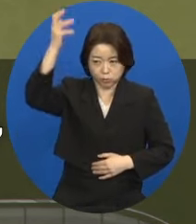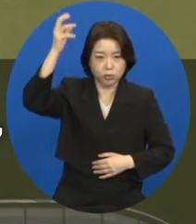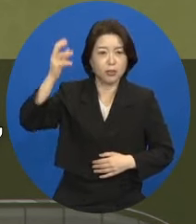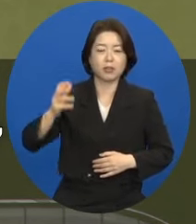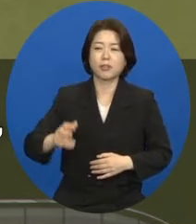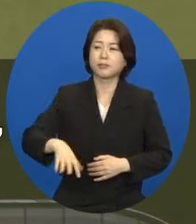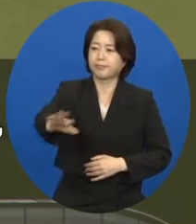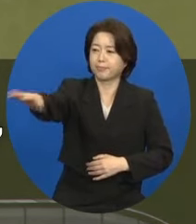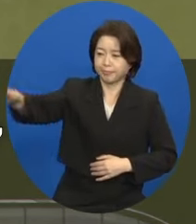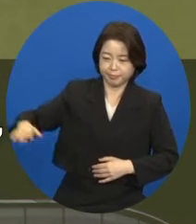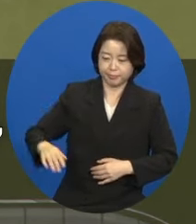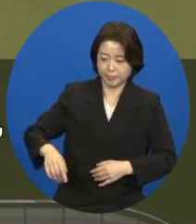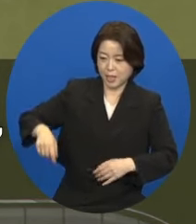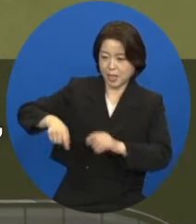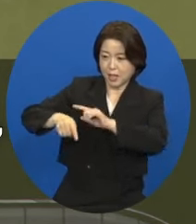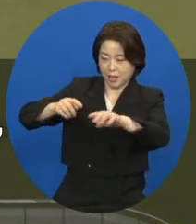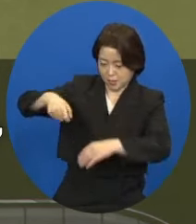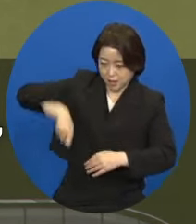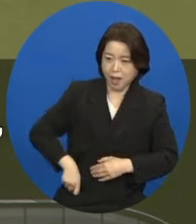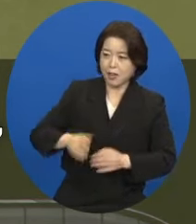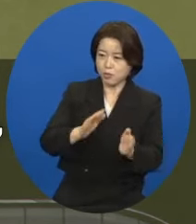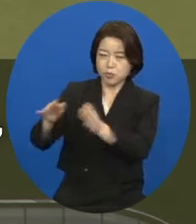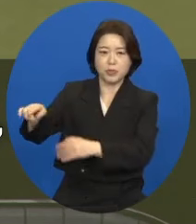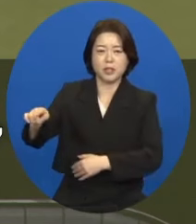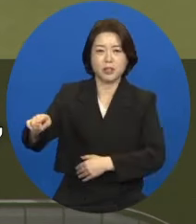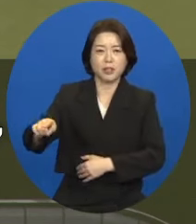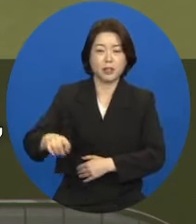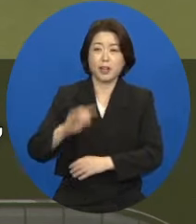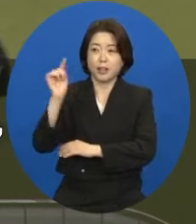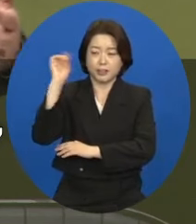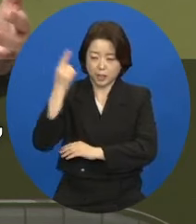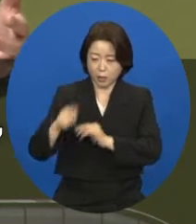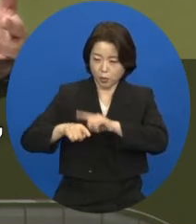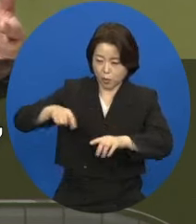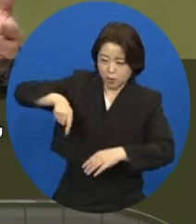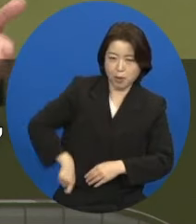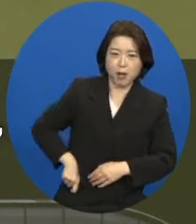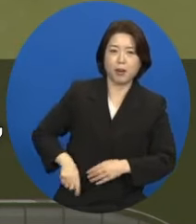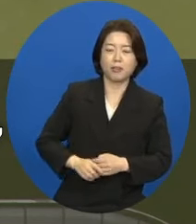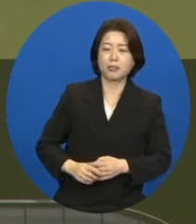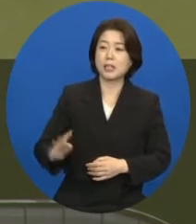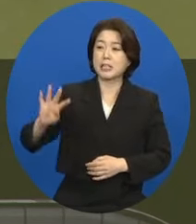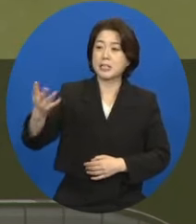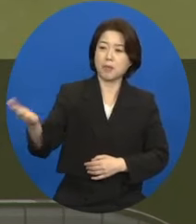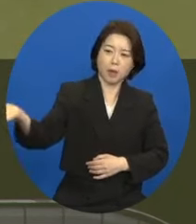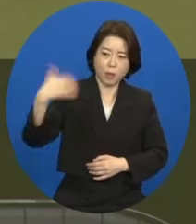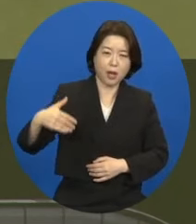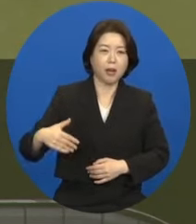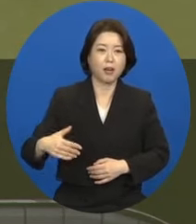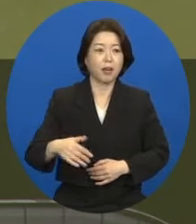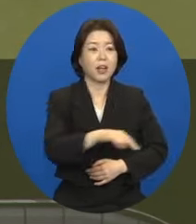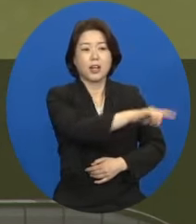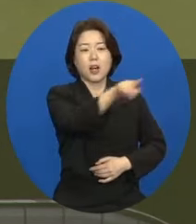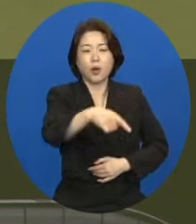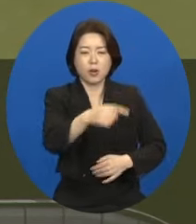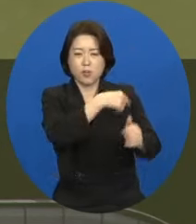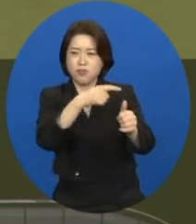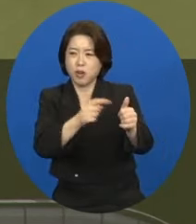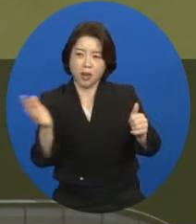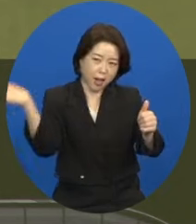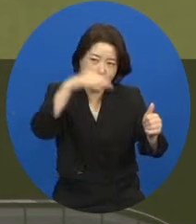차라. 저마다 허리에 칼을 차고 다윗도 칼을 차고 400명을 동원해서 나발과 그의 남자들 다 죽이겠다고 하는 거예요.